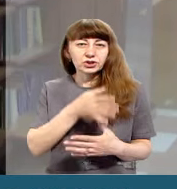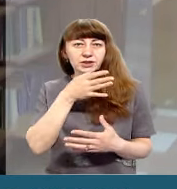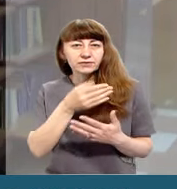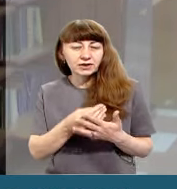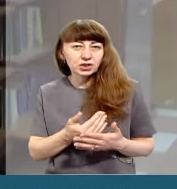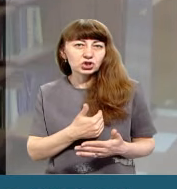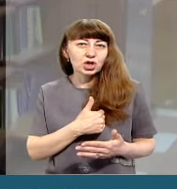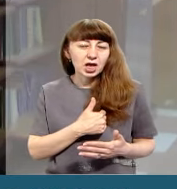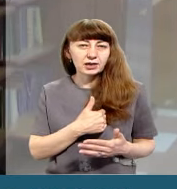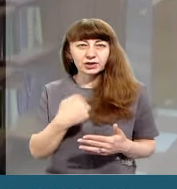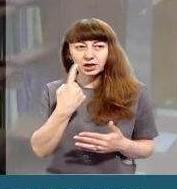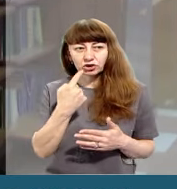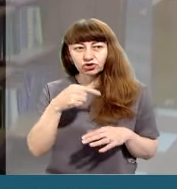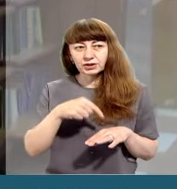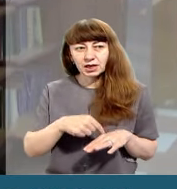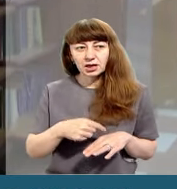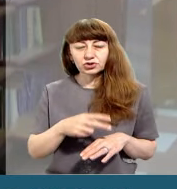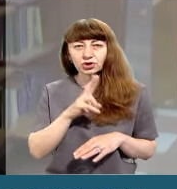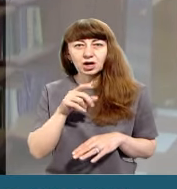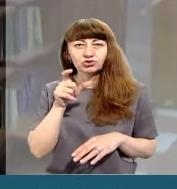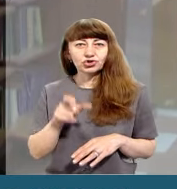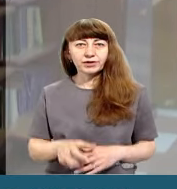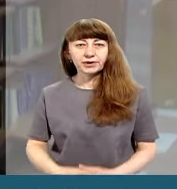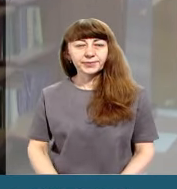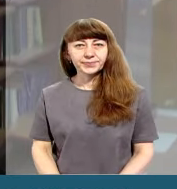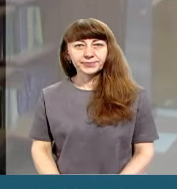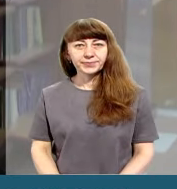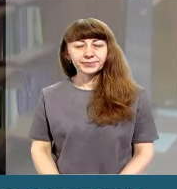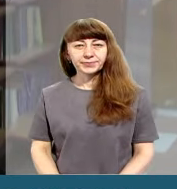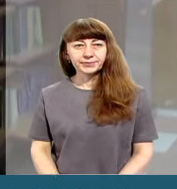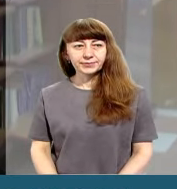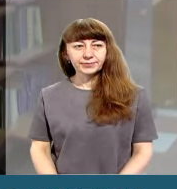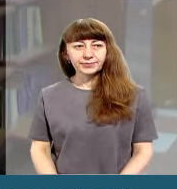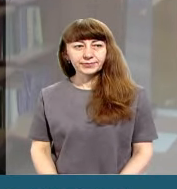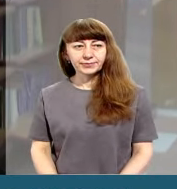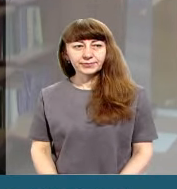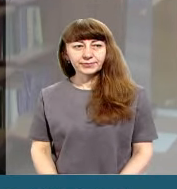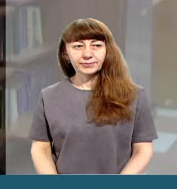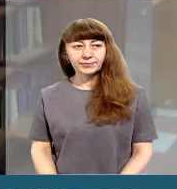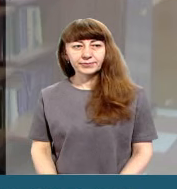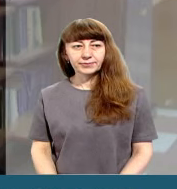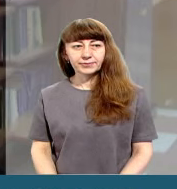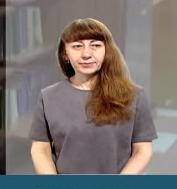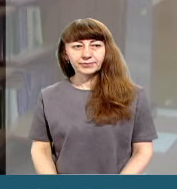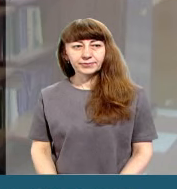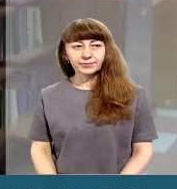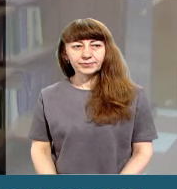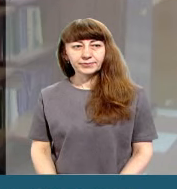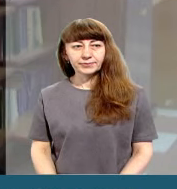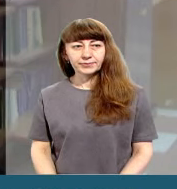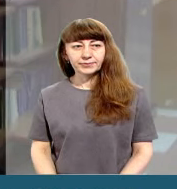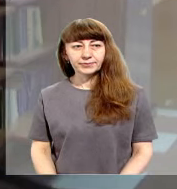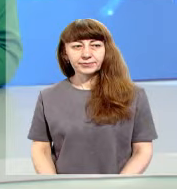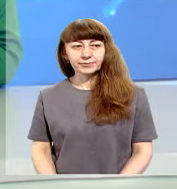какие-то личные качества как гражданина Республики Казахстан в целом, возможно, даже подать свою какую-то идею в этом